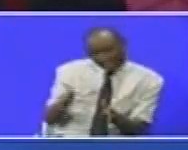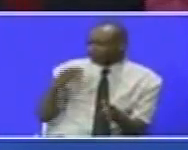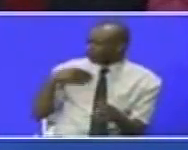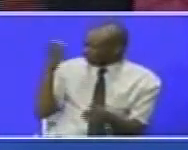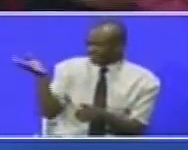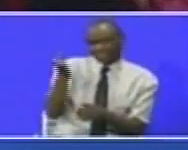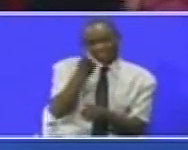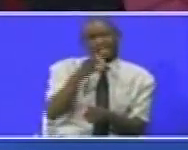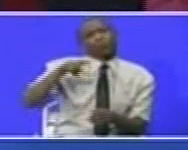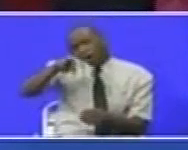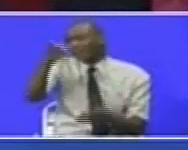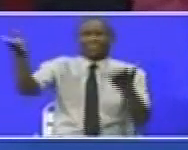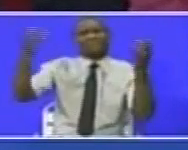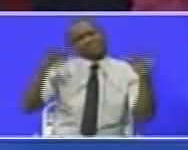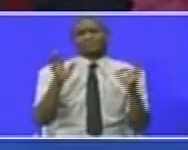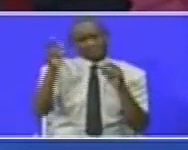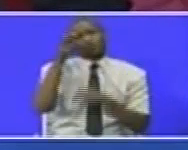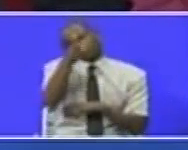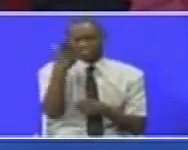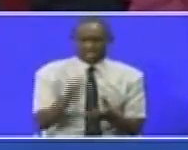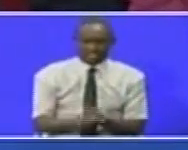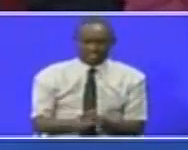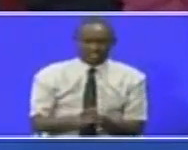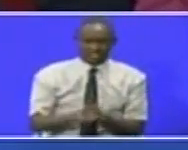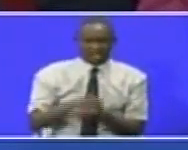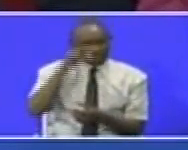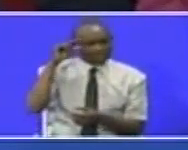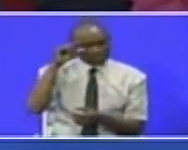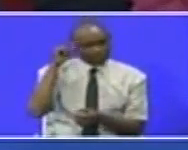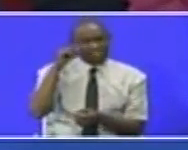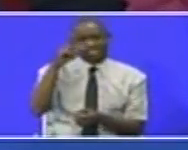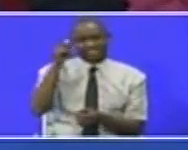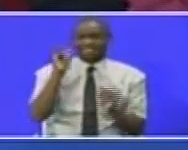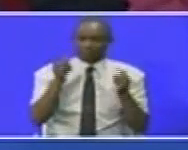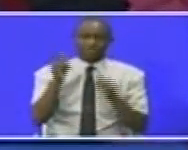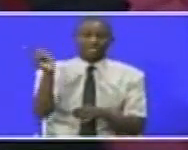katika hali hii akitembea uhuru. Hamza Yusuf, KTN News, Nairobi.